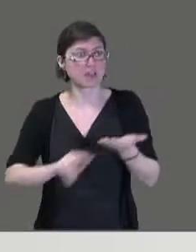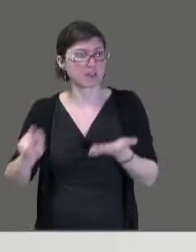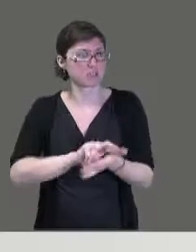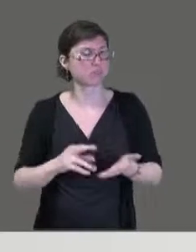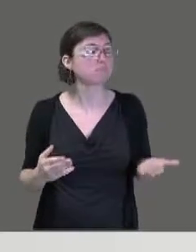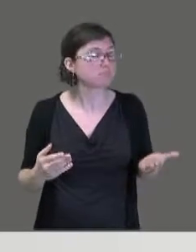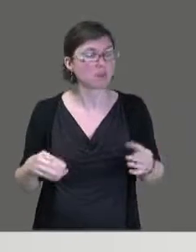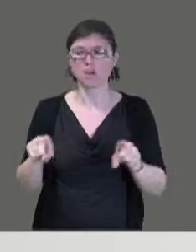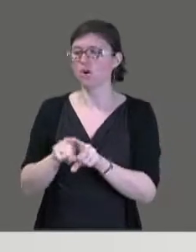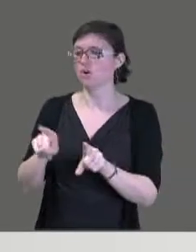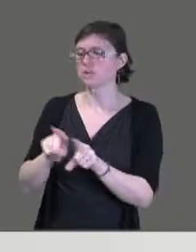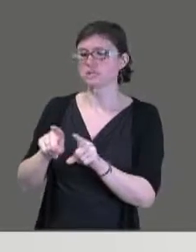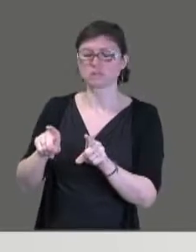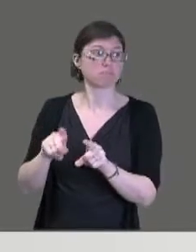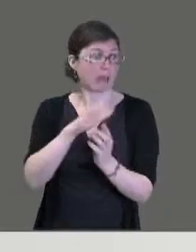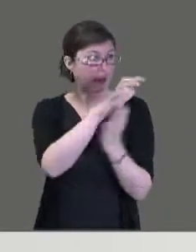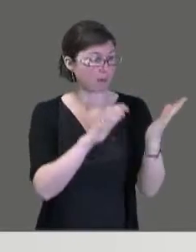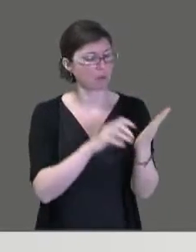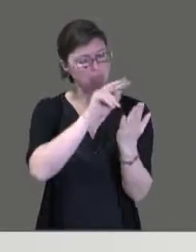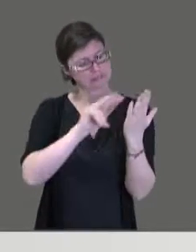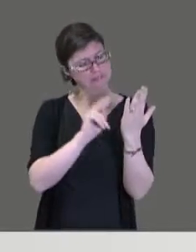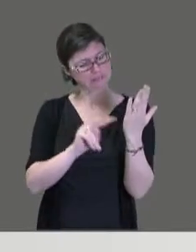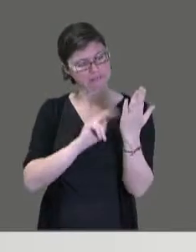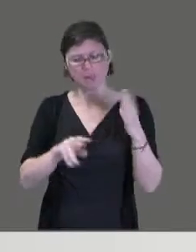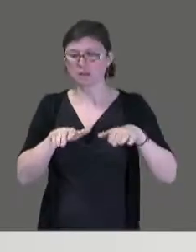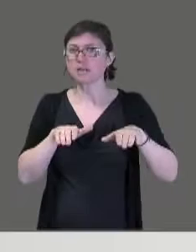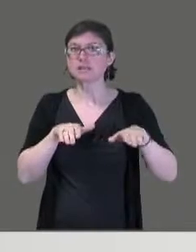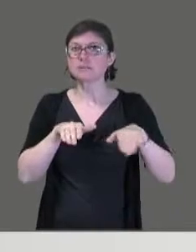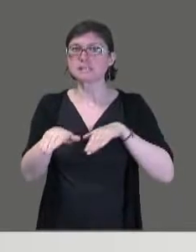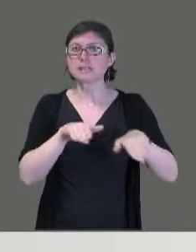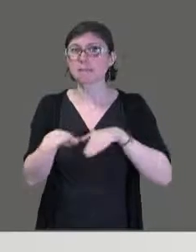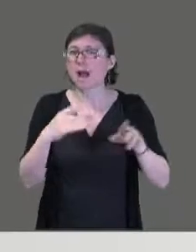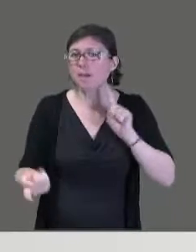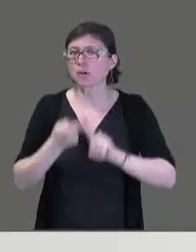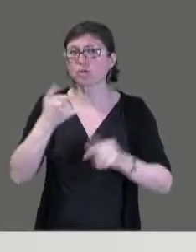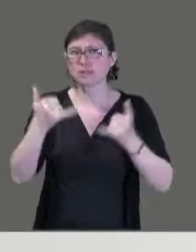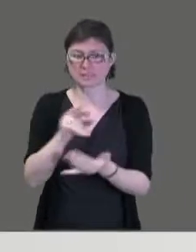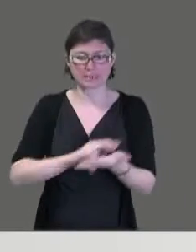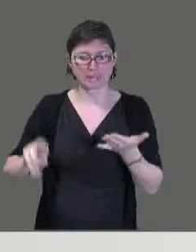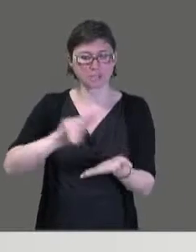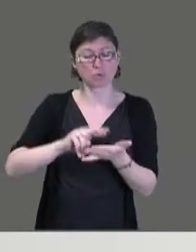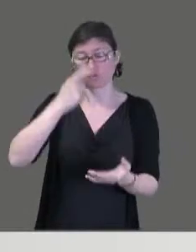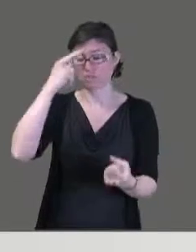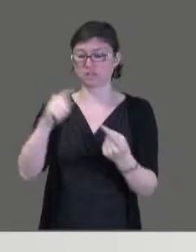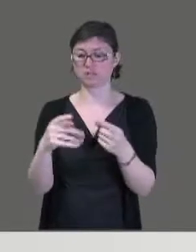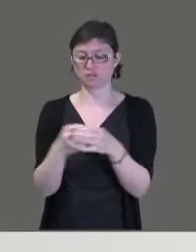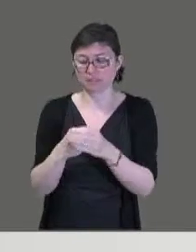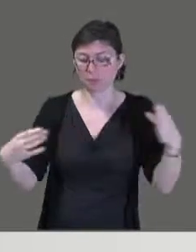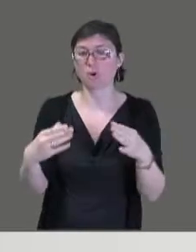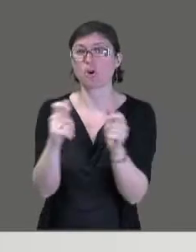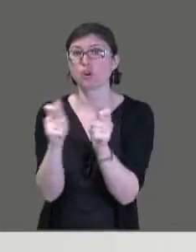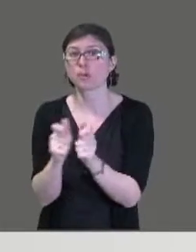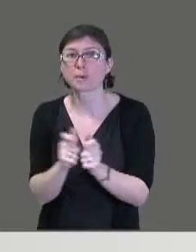par ailleurs, à la lecture du rapport, que le dispositif phare de notre collectivité en faveur du développement des petites entreprises